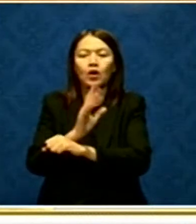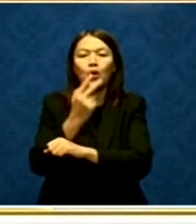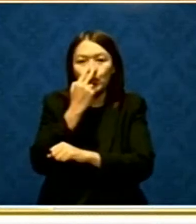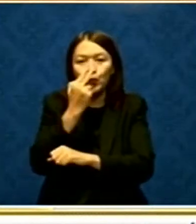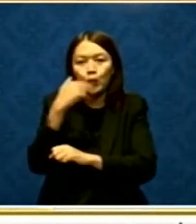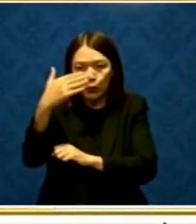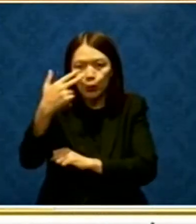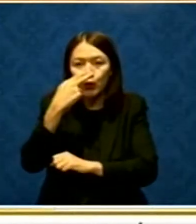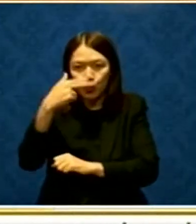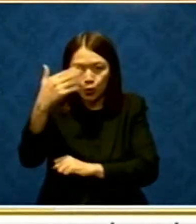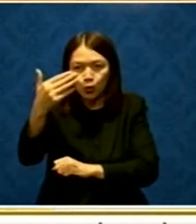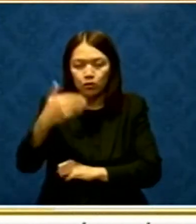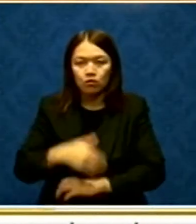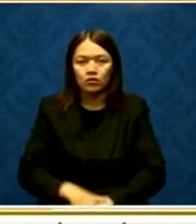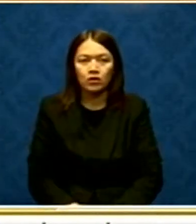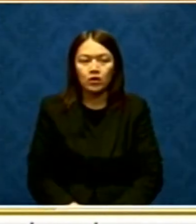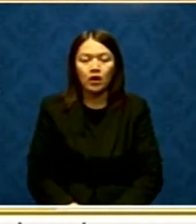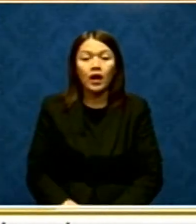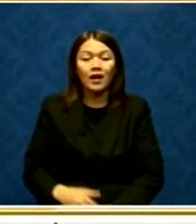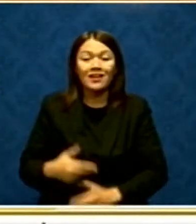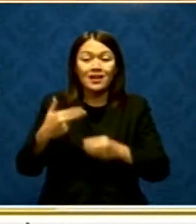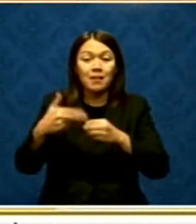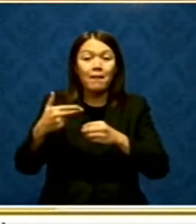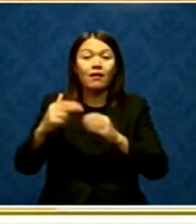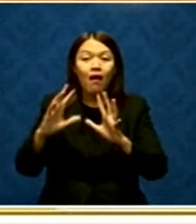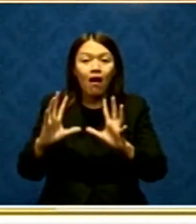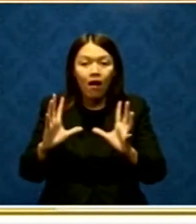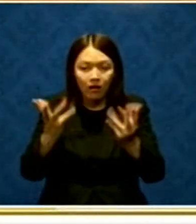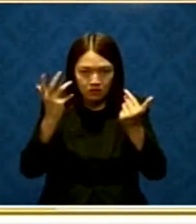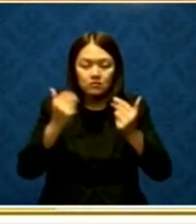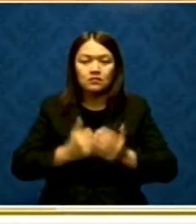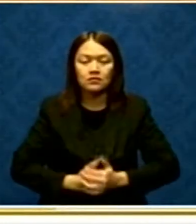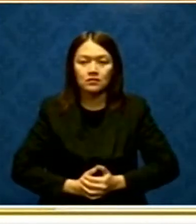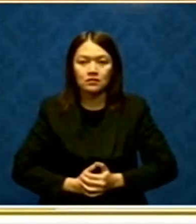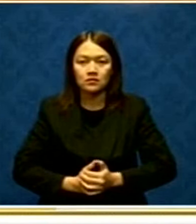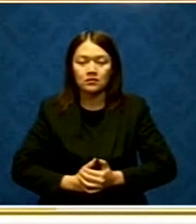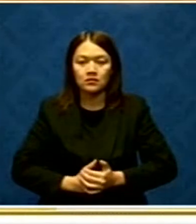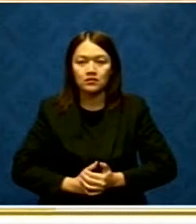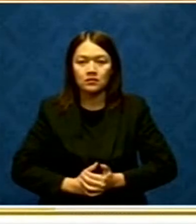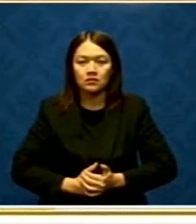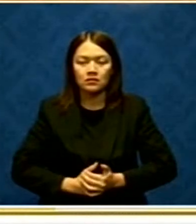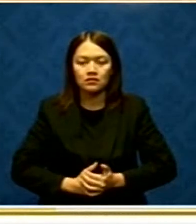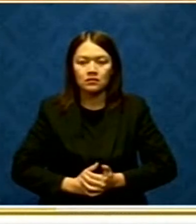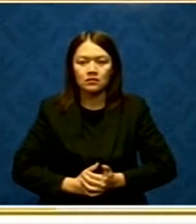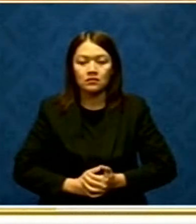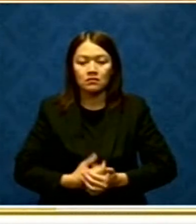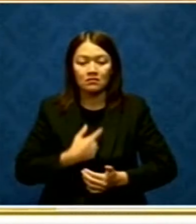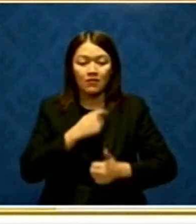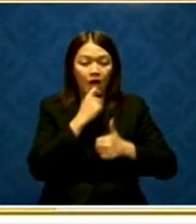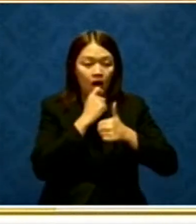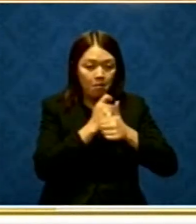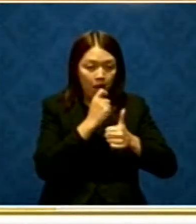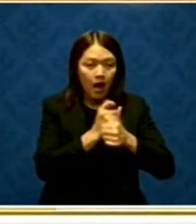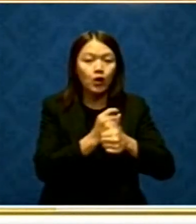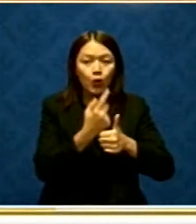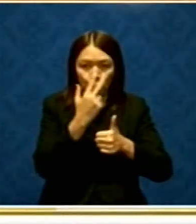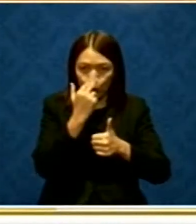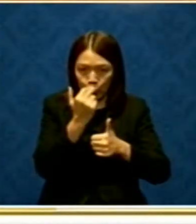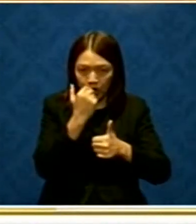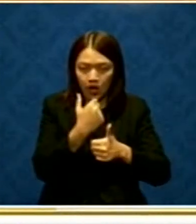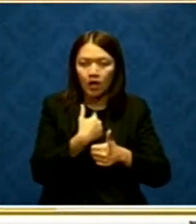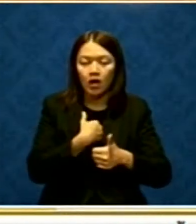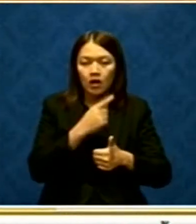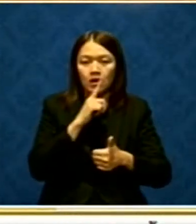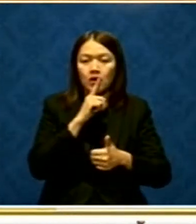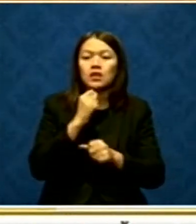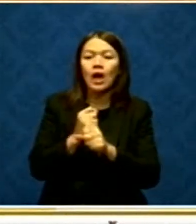ครับในกรณีน้ำมันหายเนี่ยก็เรียนว่าถ้าจะเอาคำให้สัมภาษณ์ผมถ้าจะดูดีๆท่อนแรกก็บอกว่